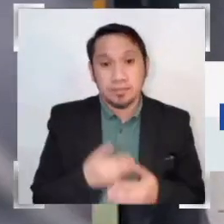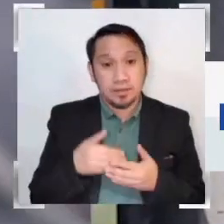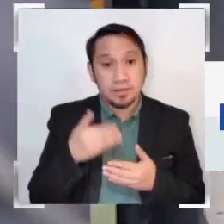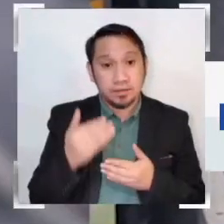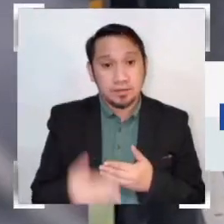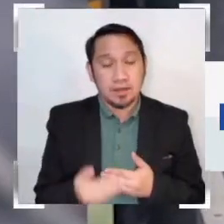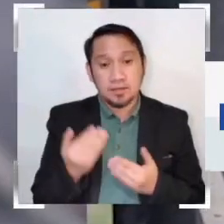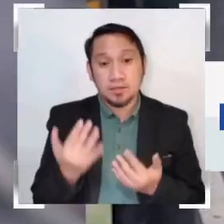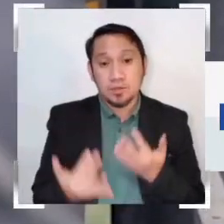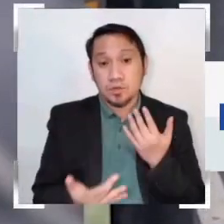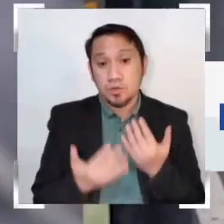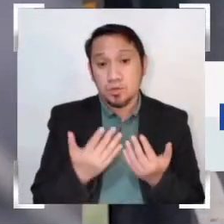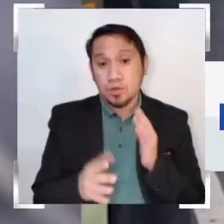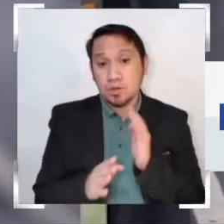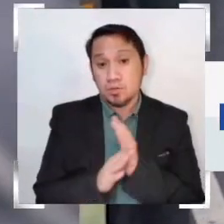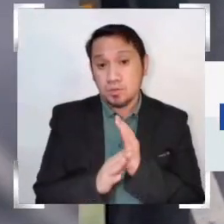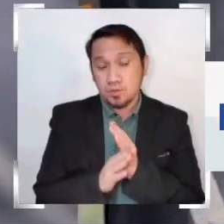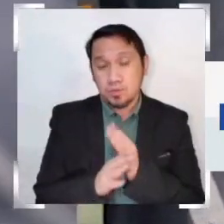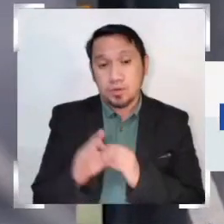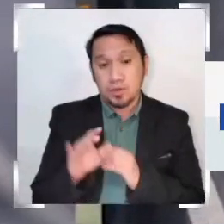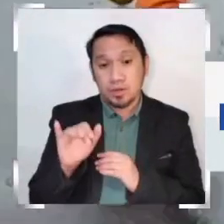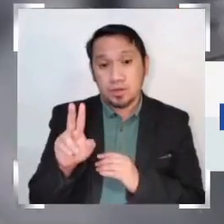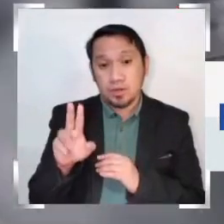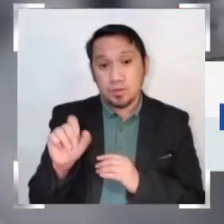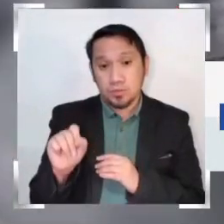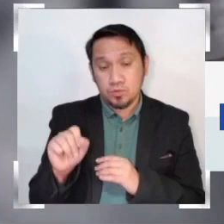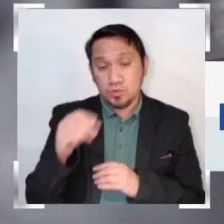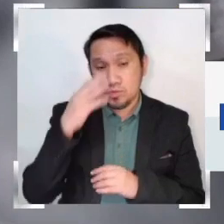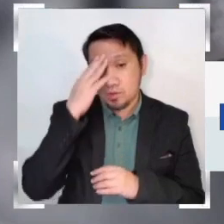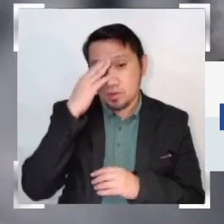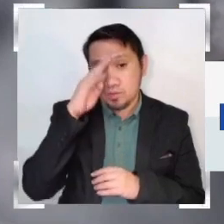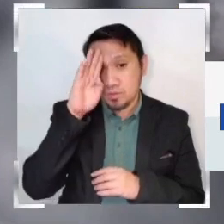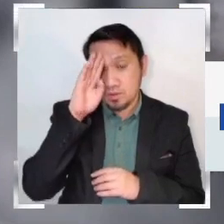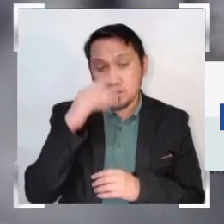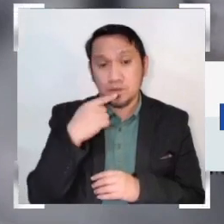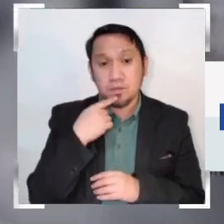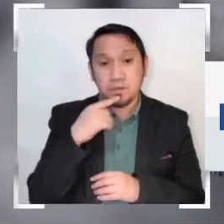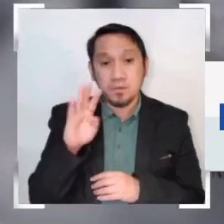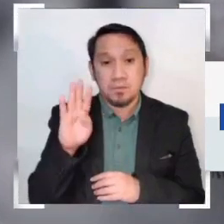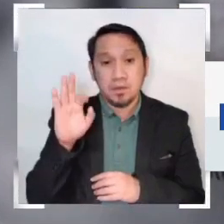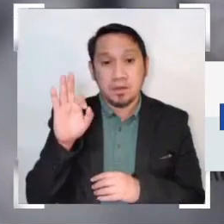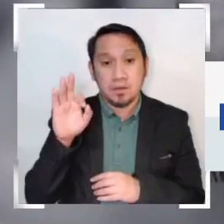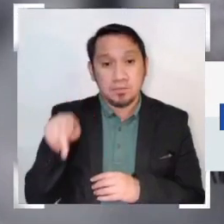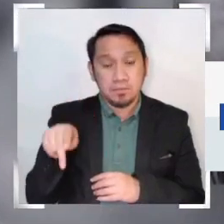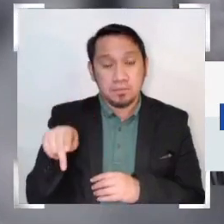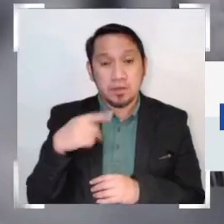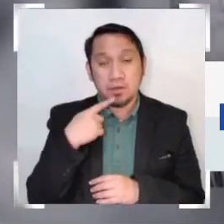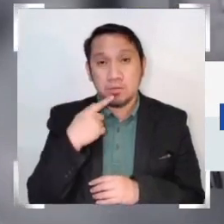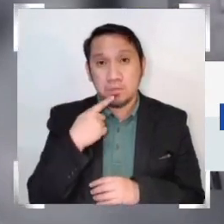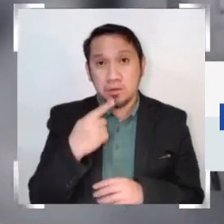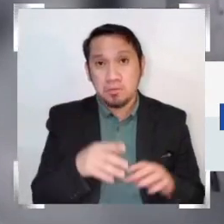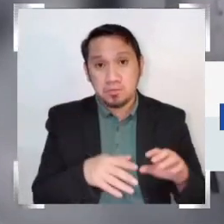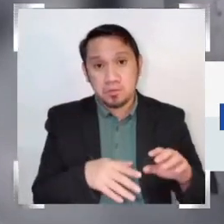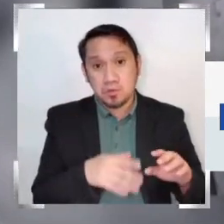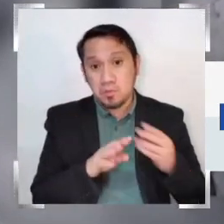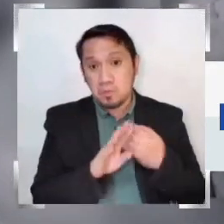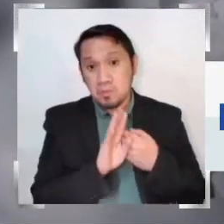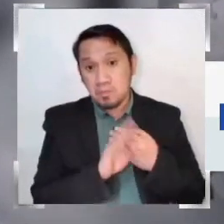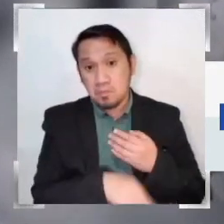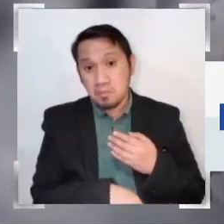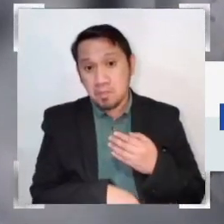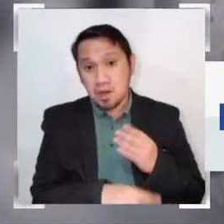Emilio Aguinaldo Highway sa Imus, Cavite. Ayon sa Bureau of Fire Protection, bigla na lang nagliyab ang hulang bahagi ng sasakyan.